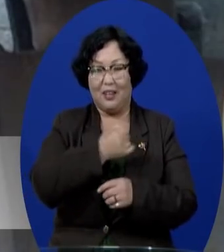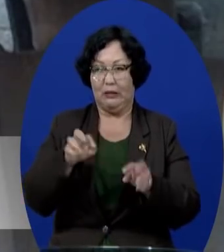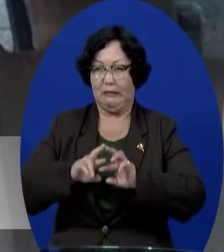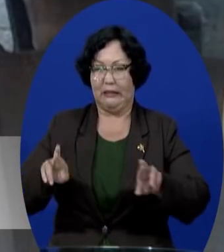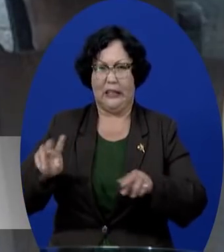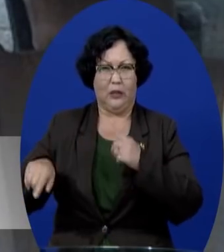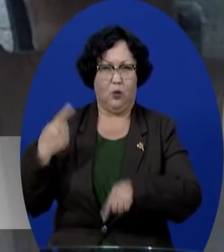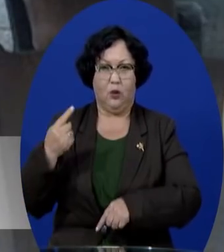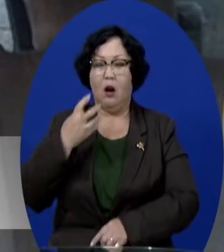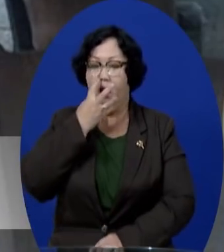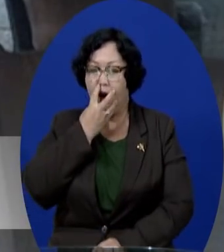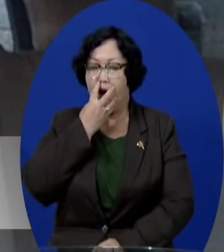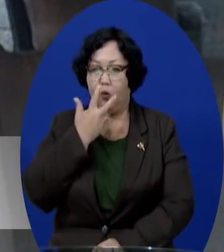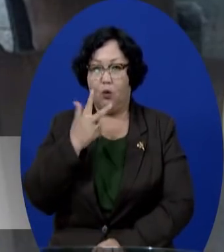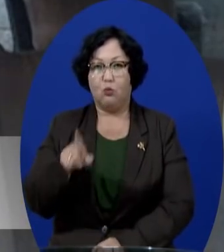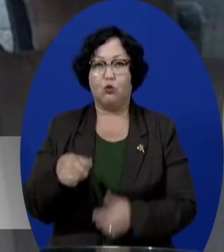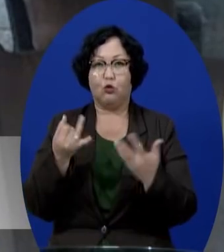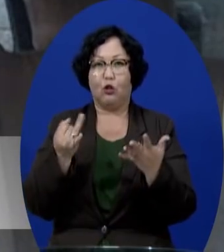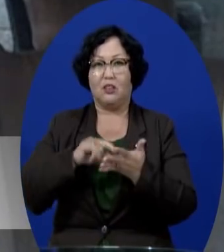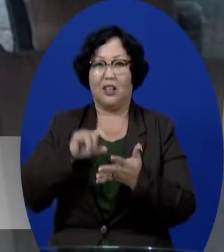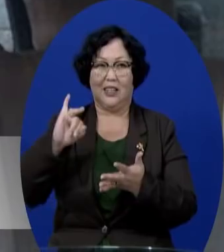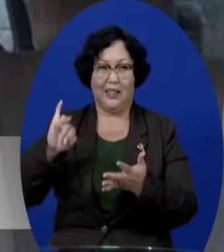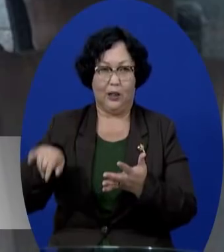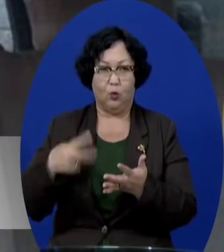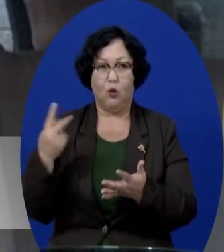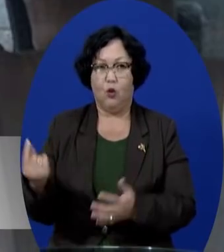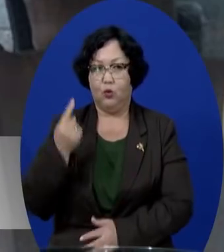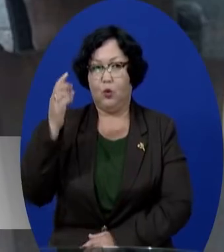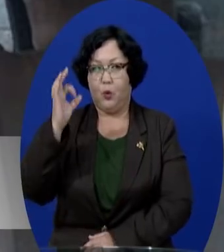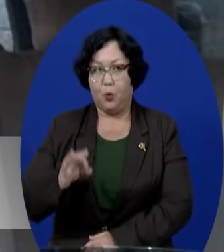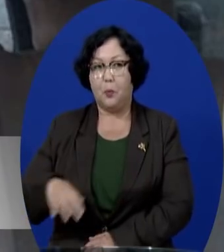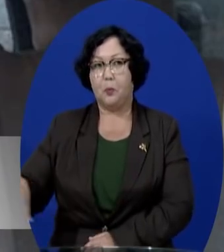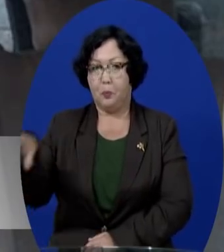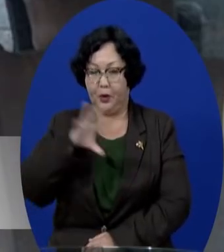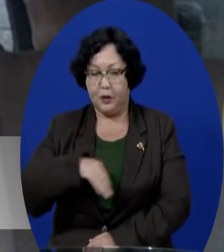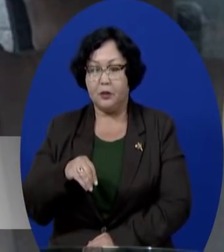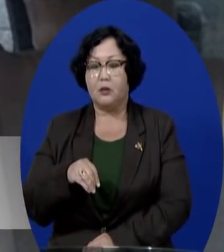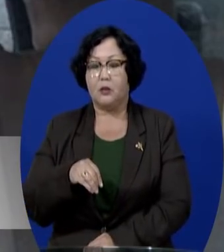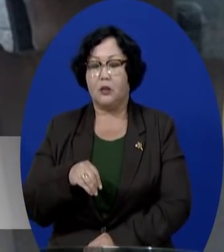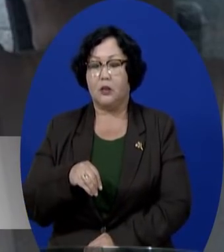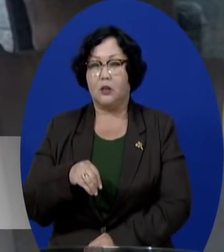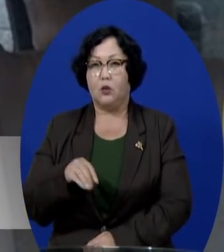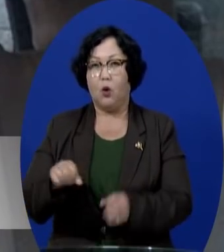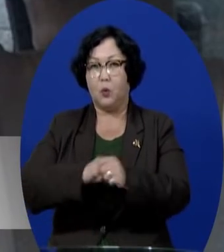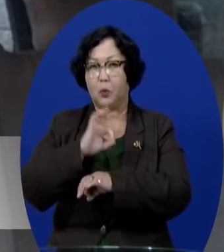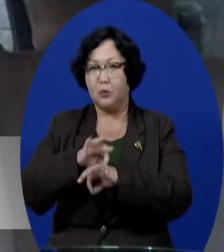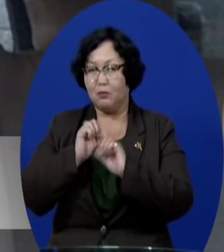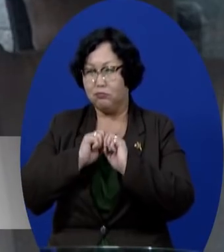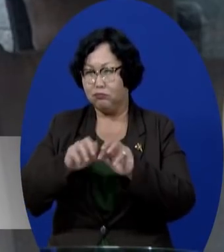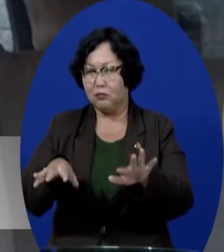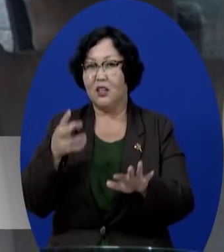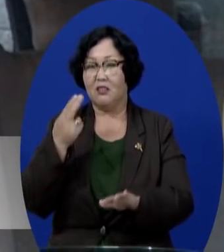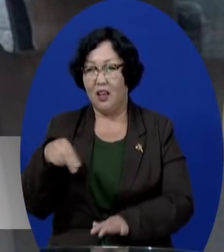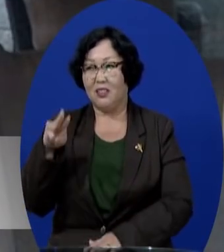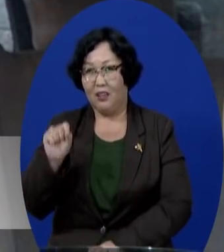нь 3.7 дахин өндөр байгаа. Тийм учраас бид бүхэн аливаа хувилбарын дархалт, дельта хувилбарын дархалт